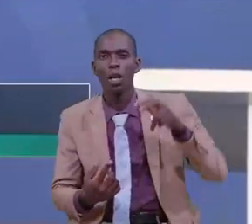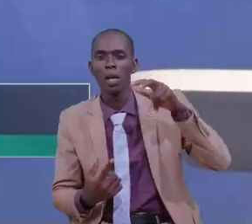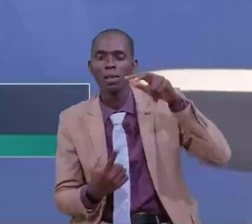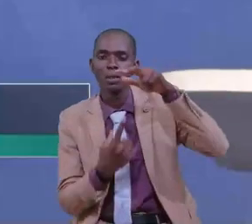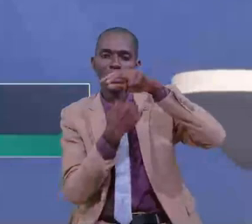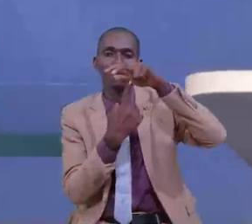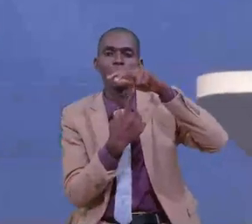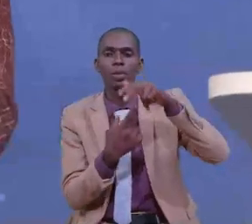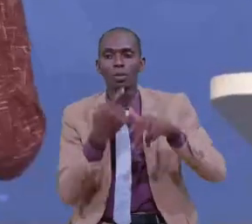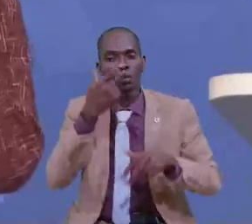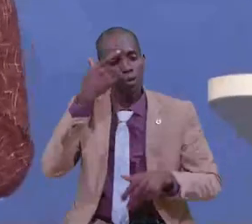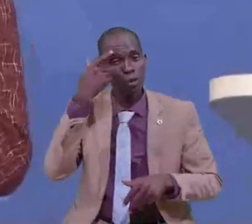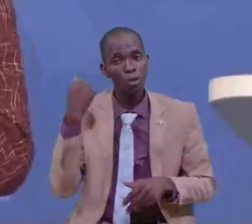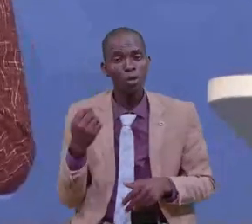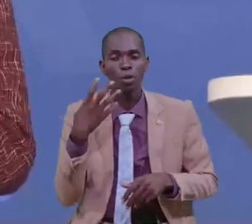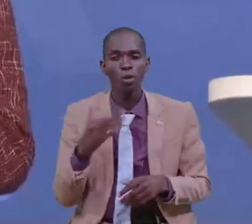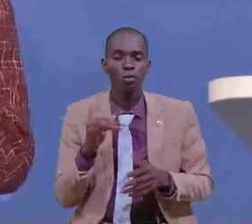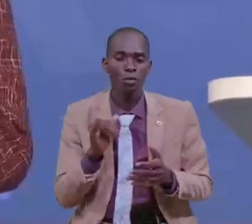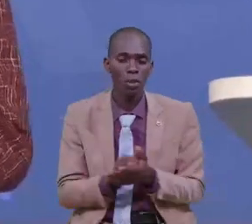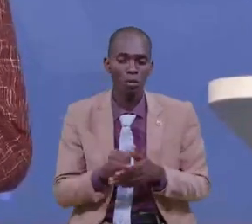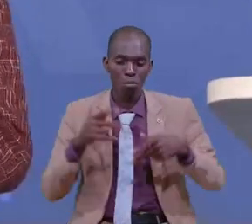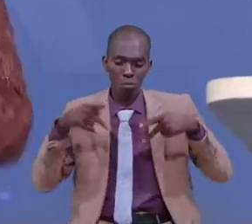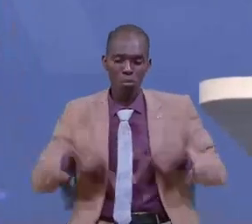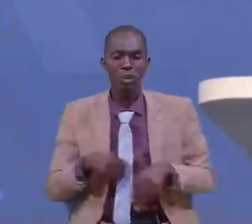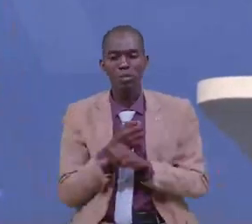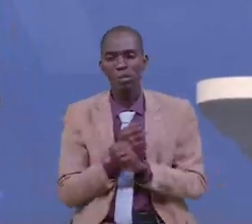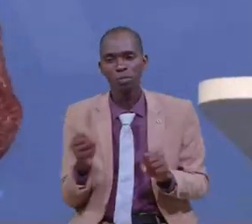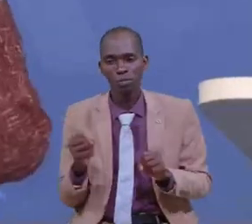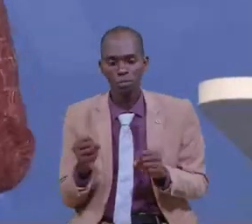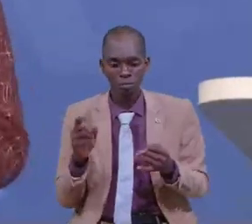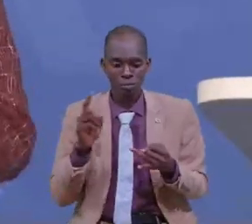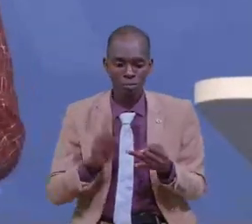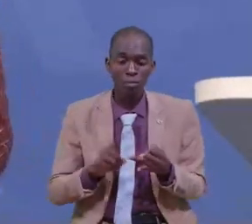bon championnat à cause du salut personnel,